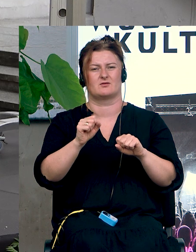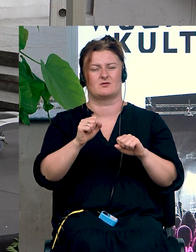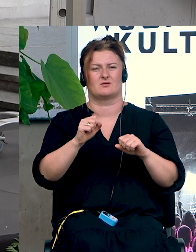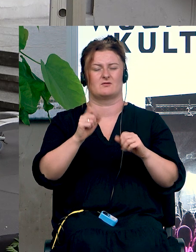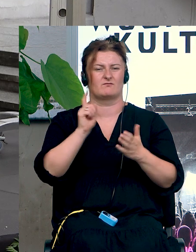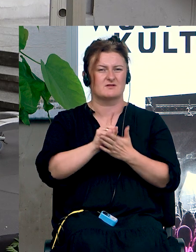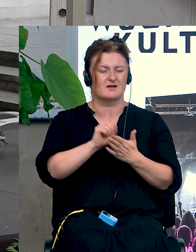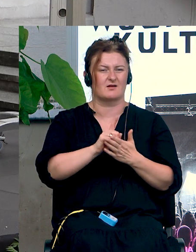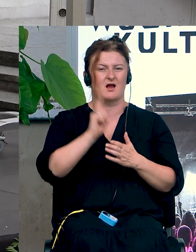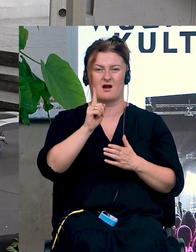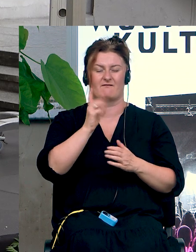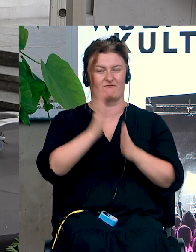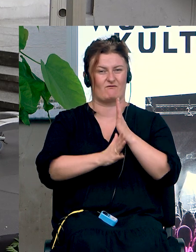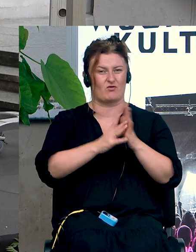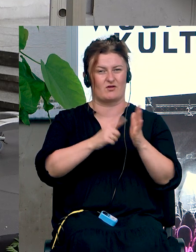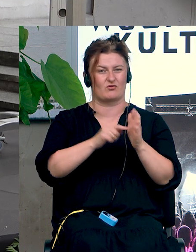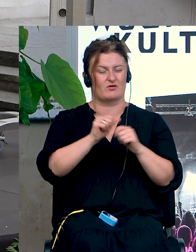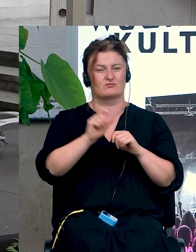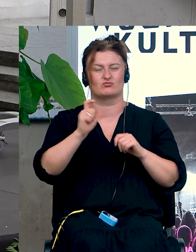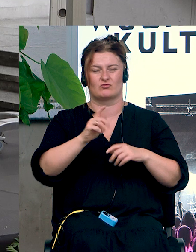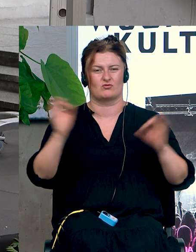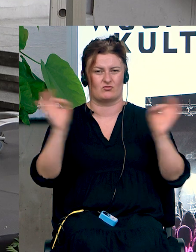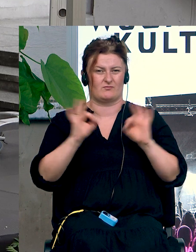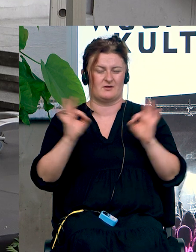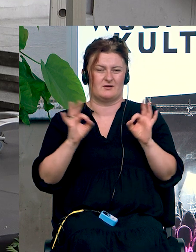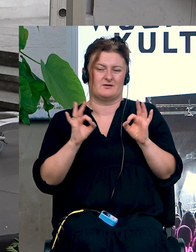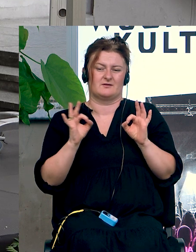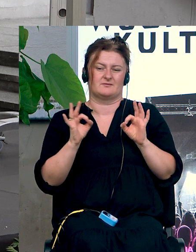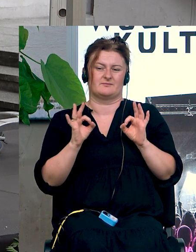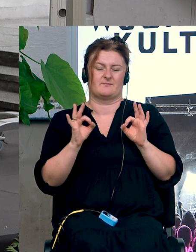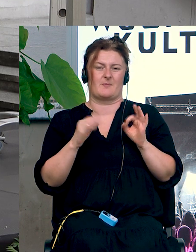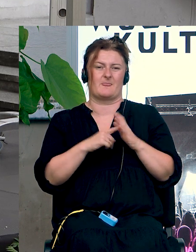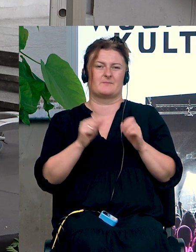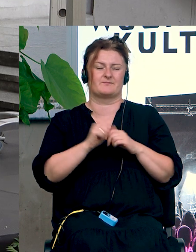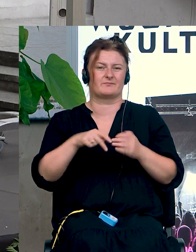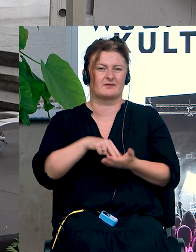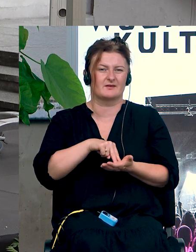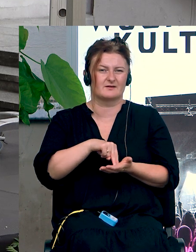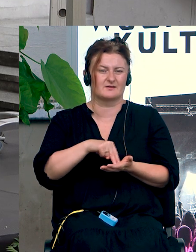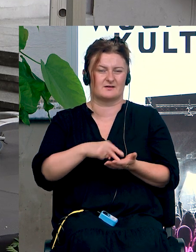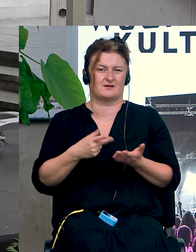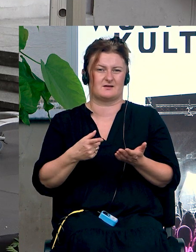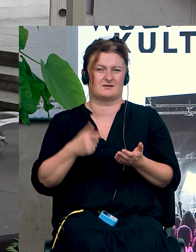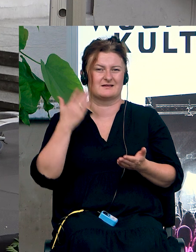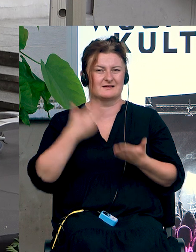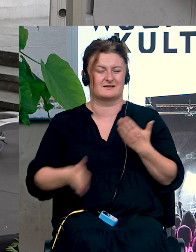жахливо. Це неймовірні страждання, це страх, це втрати. Це ламає